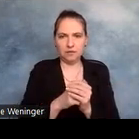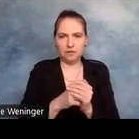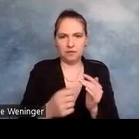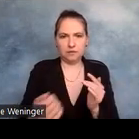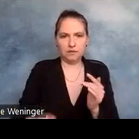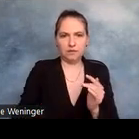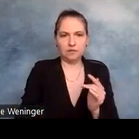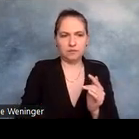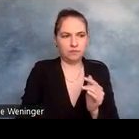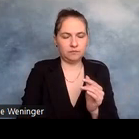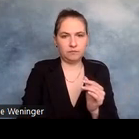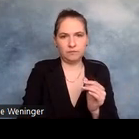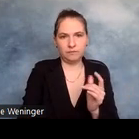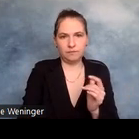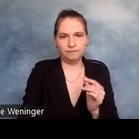Genau.